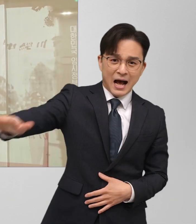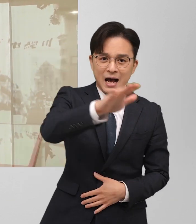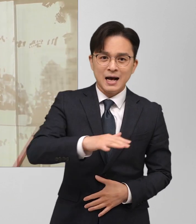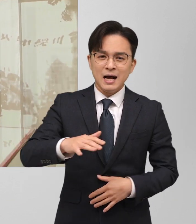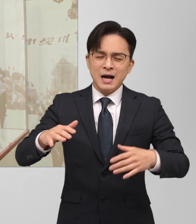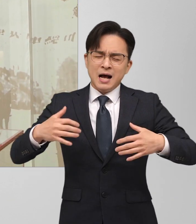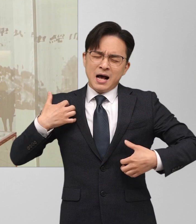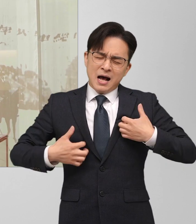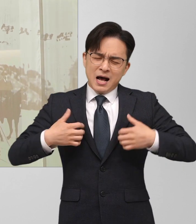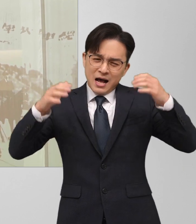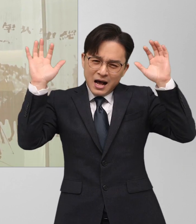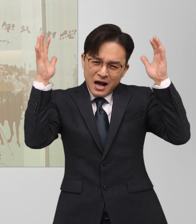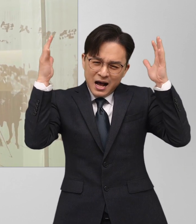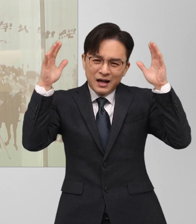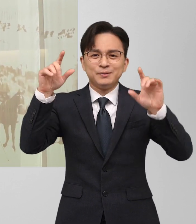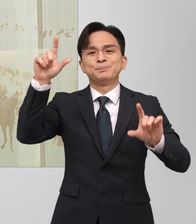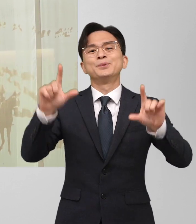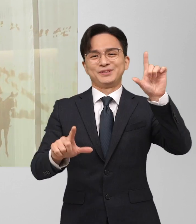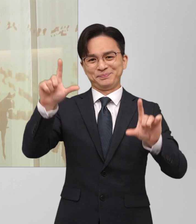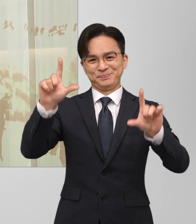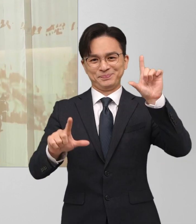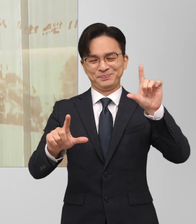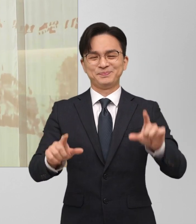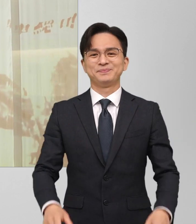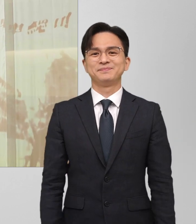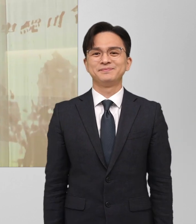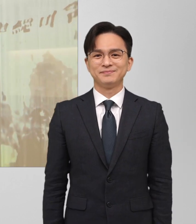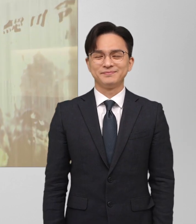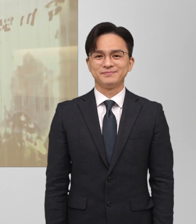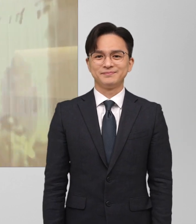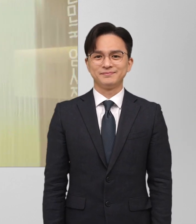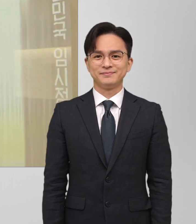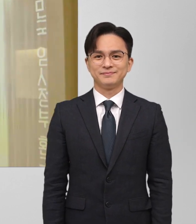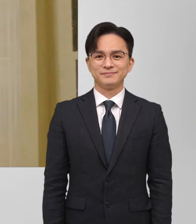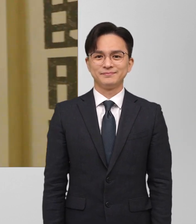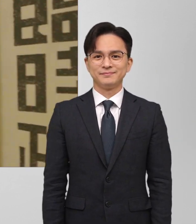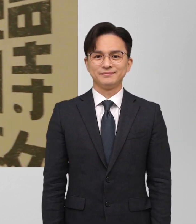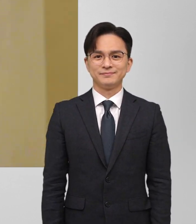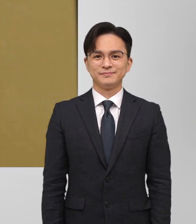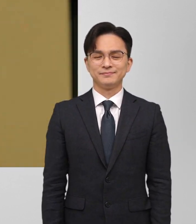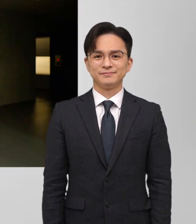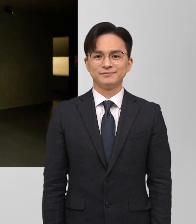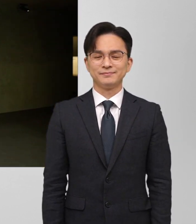요인들의 황국을 크게 환영했다라는 사실을 확인할 수 있습니다.